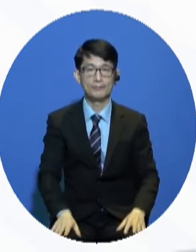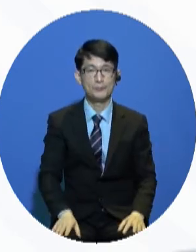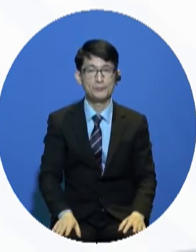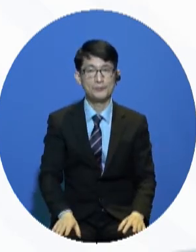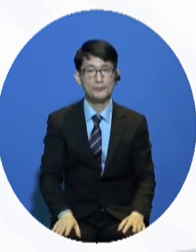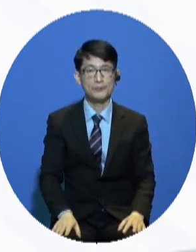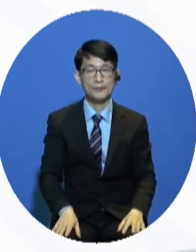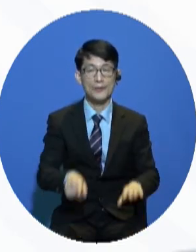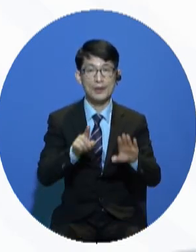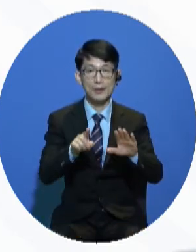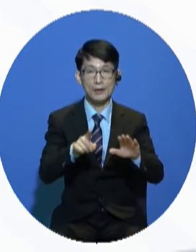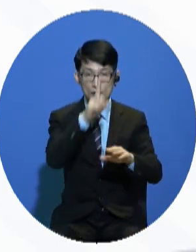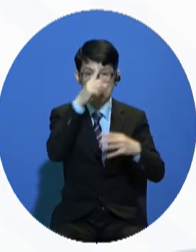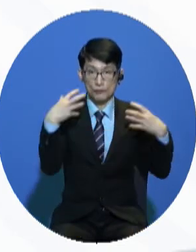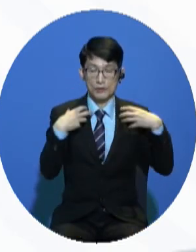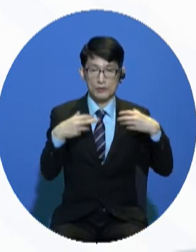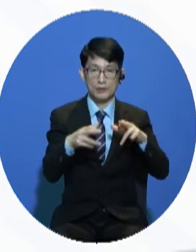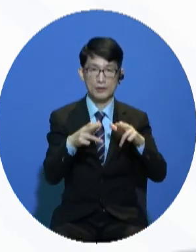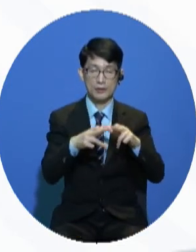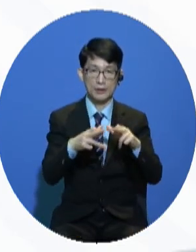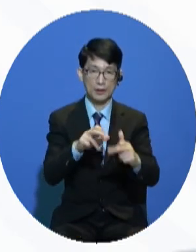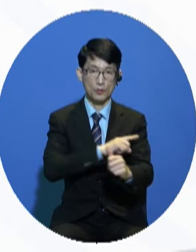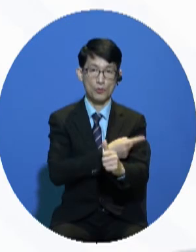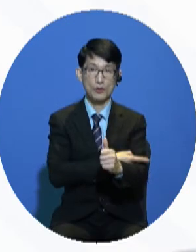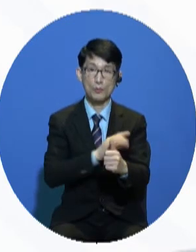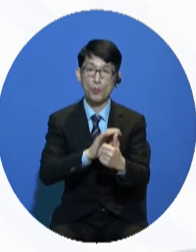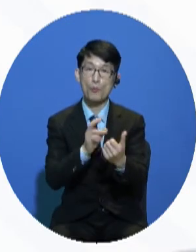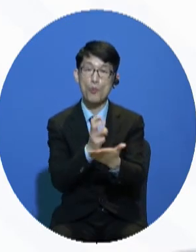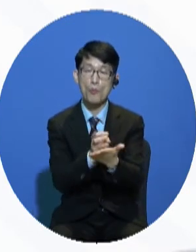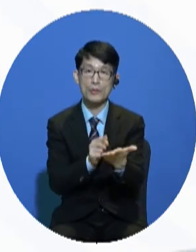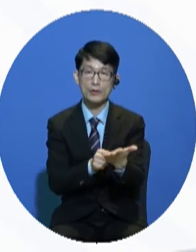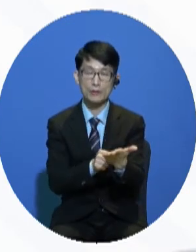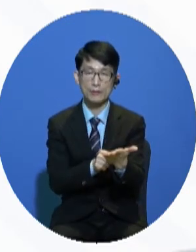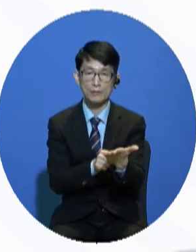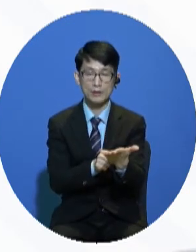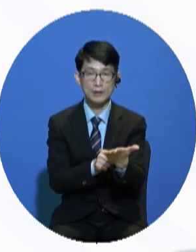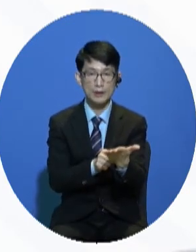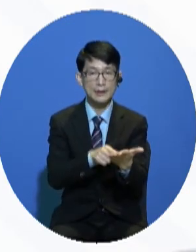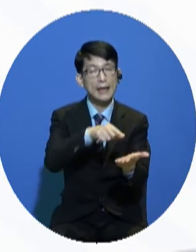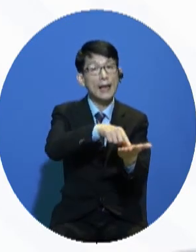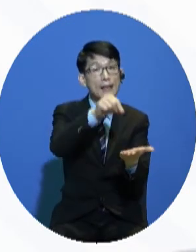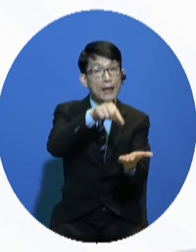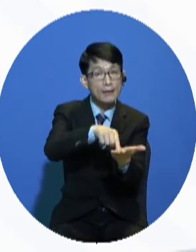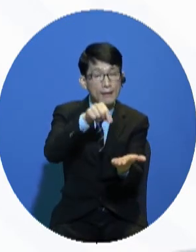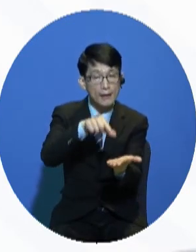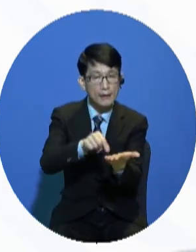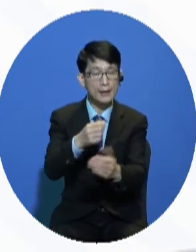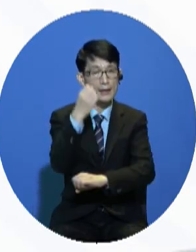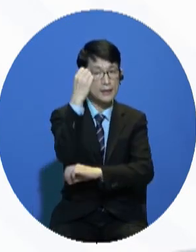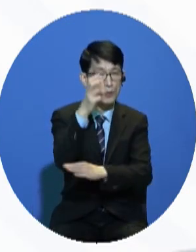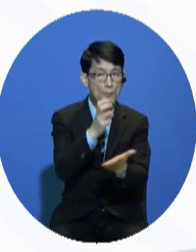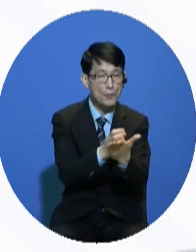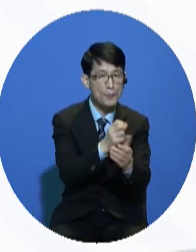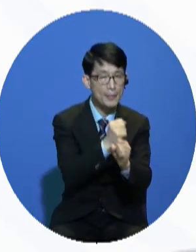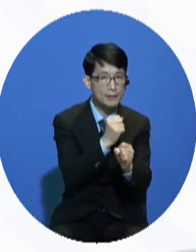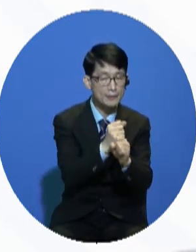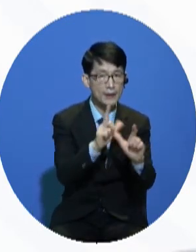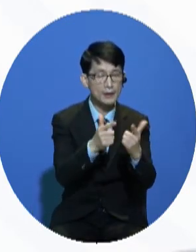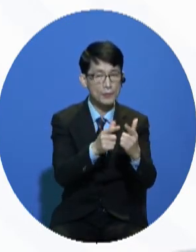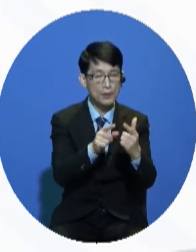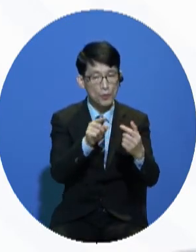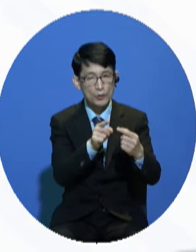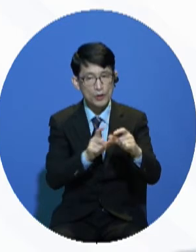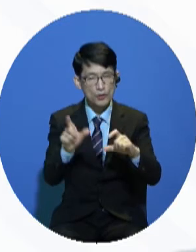이런 정부에서는 이 장애인 권리 보장법을 아주 최소한의 내용만 담은 기본법 형태로 갈 것이냐, 좀 더 구체적인